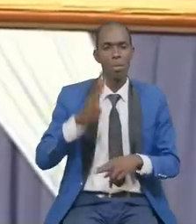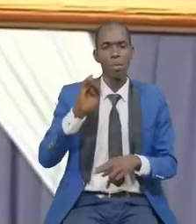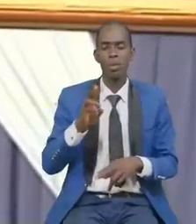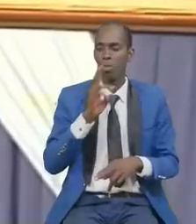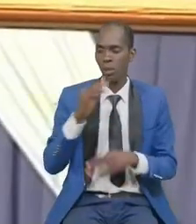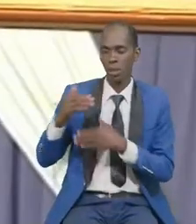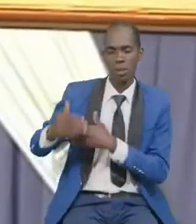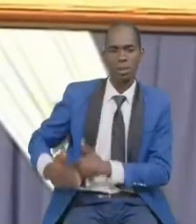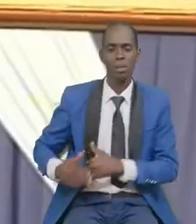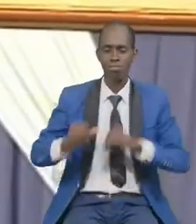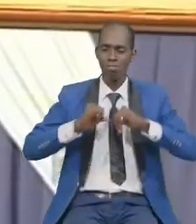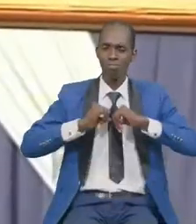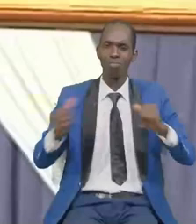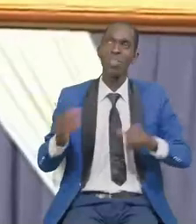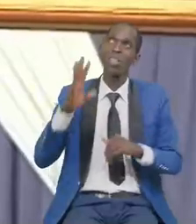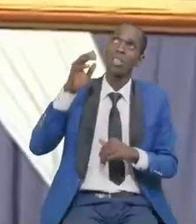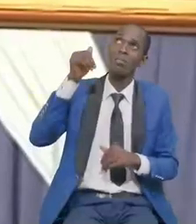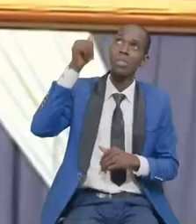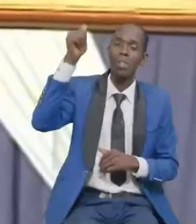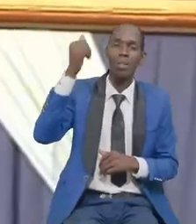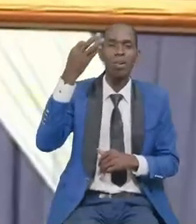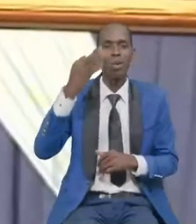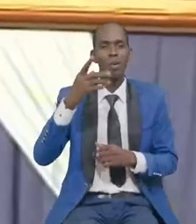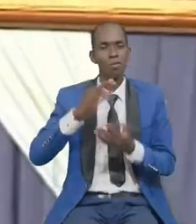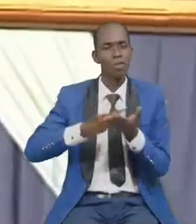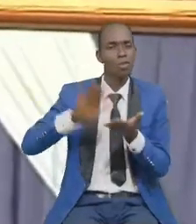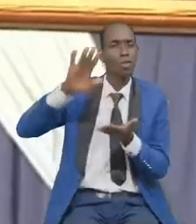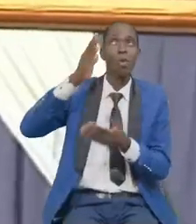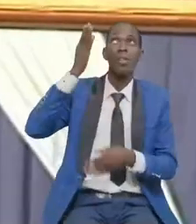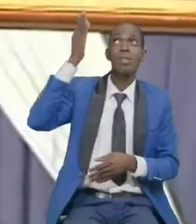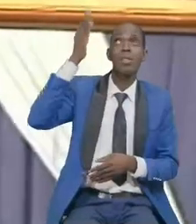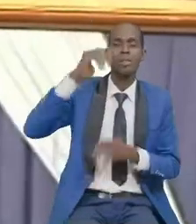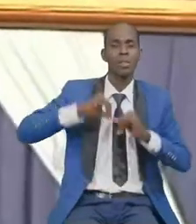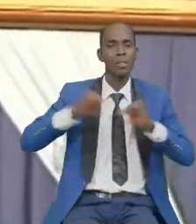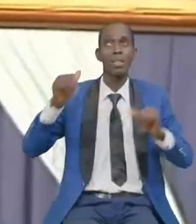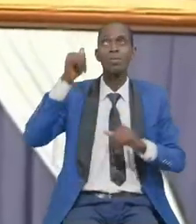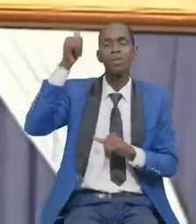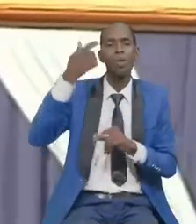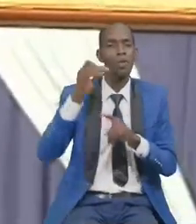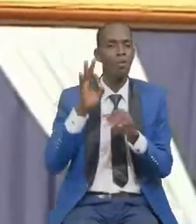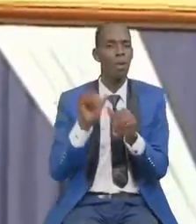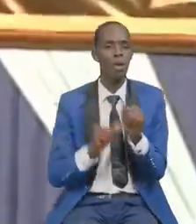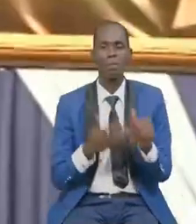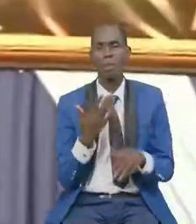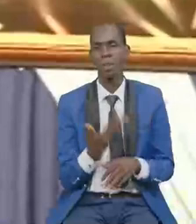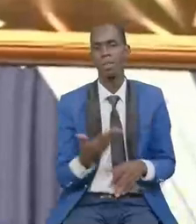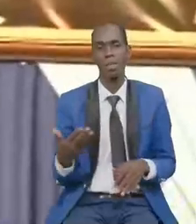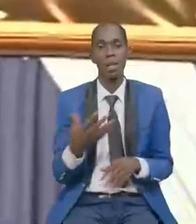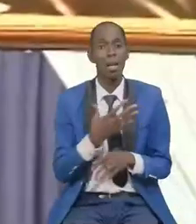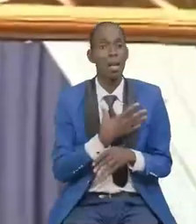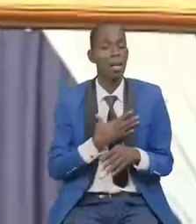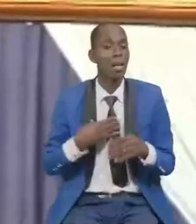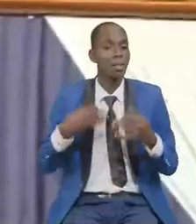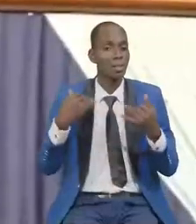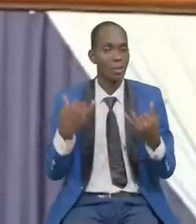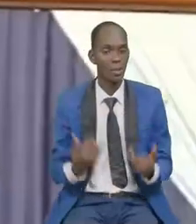puits. Il a renoncé. Il s'est privé de la gloire d'en haut. Il s'est privé de toute chose. Maintenant, allant